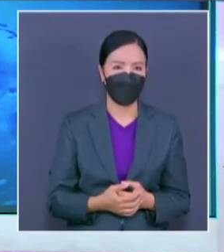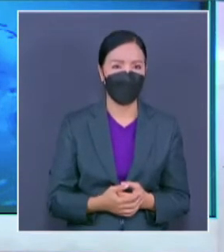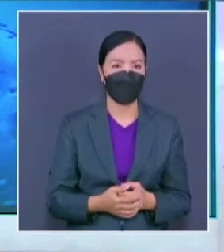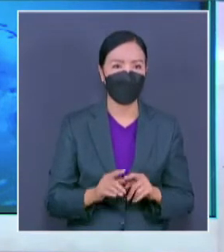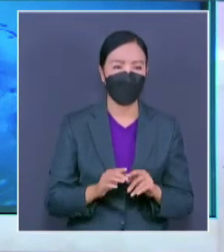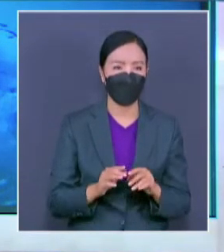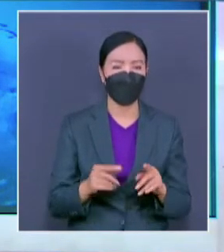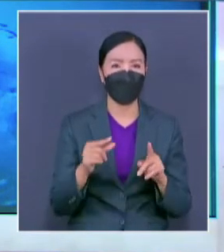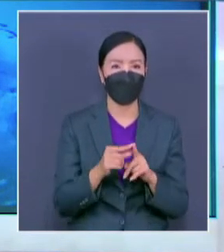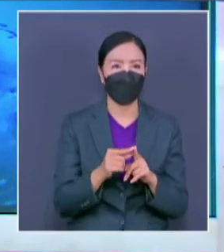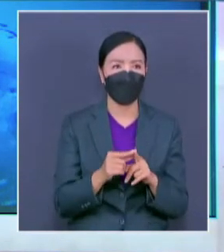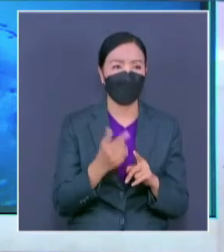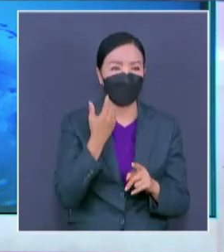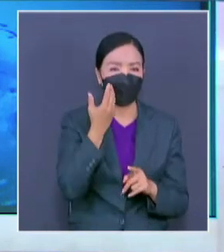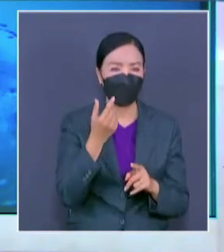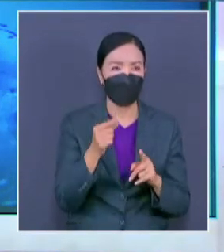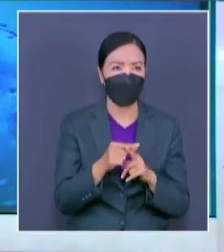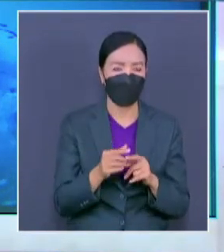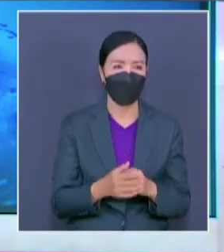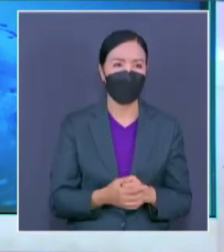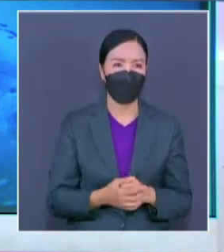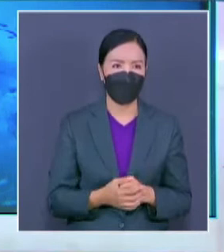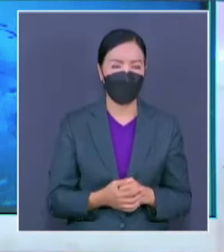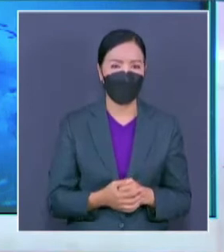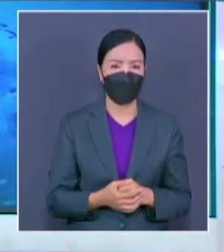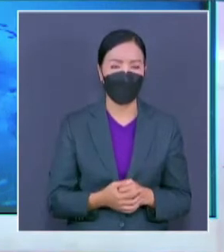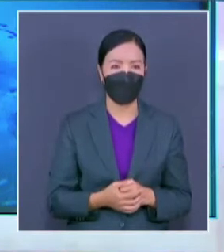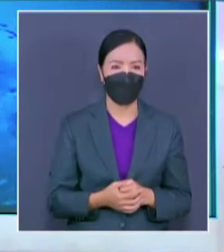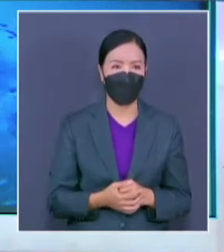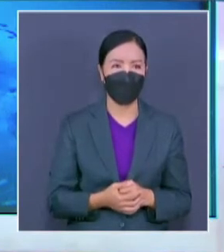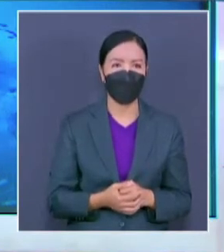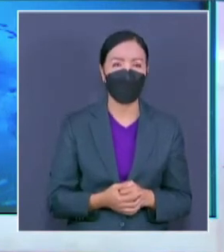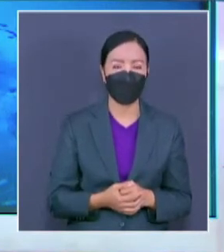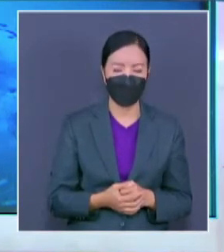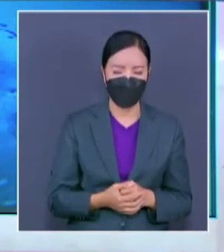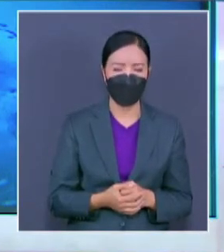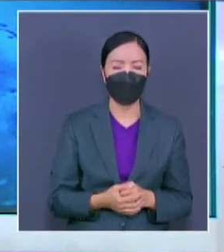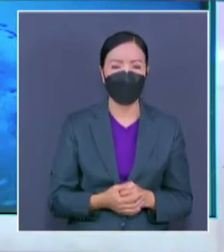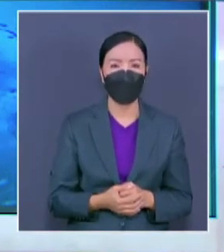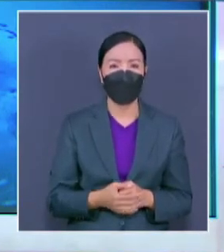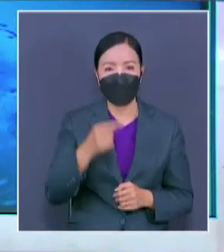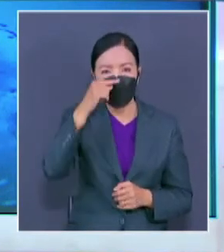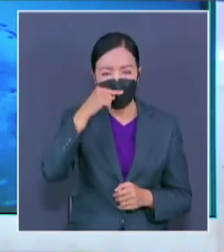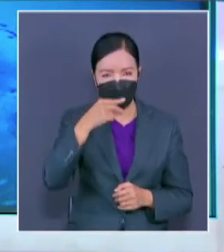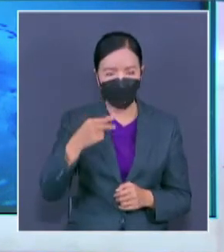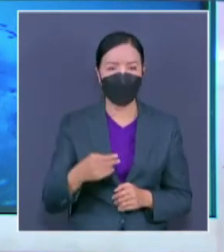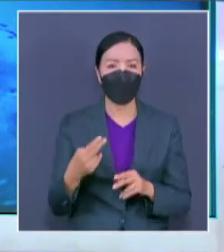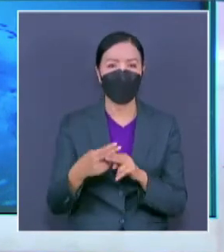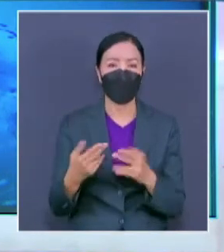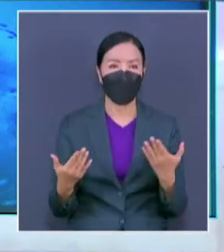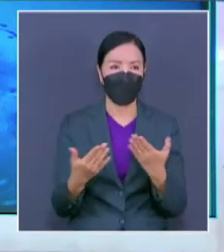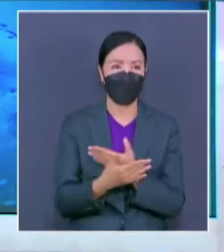ง แต่ของเราเนี่ยจากแบงคอกเป็นกรุงเทพมหานครเน ี่ย มันเปลี่ยนชื่อนะต้องเข้าใจให้ต